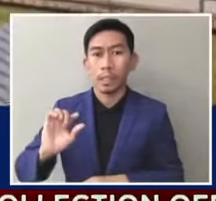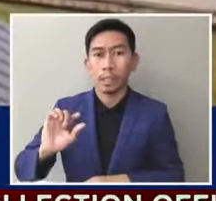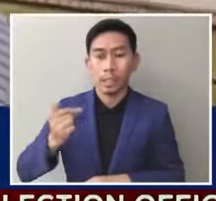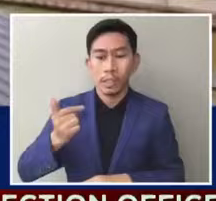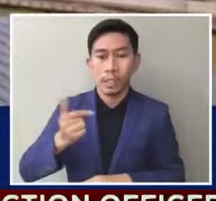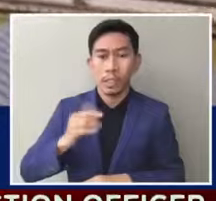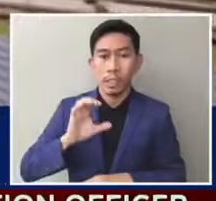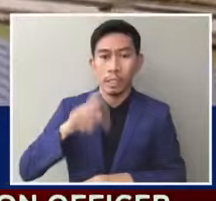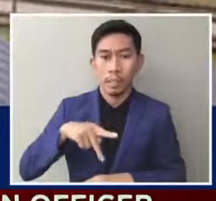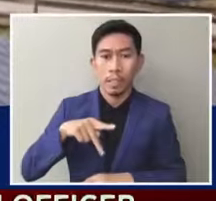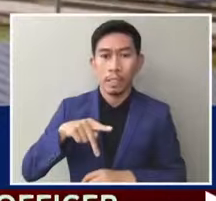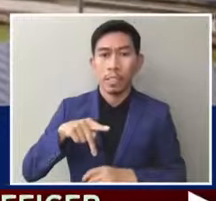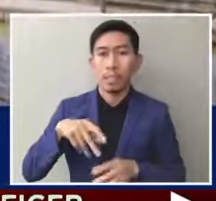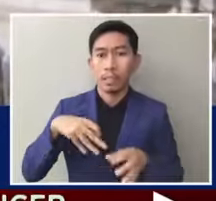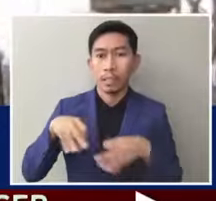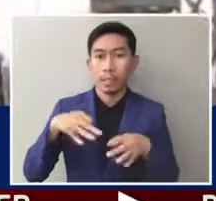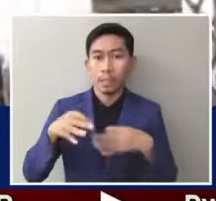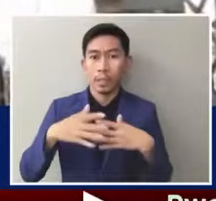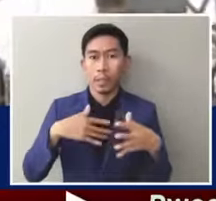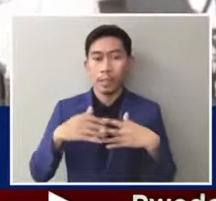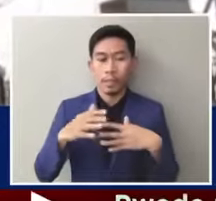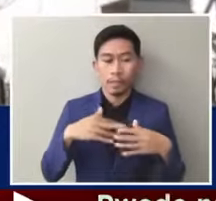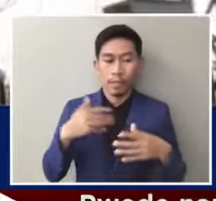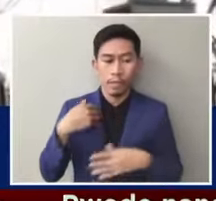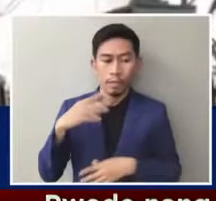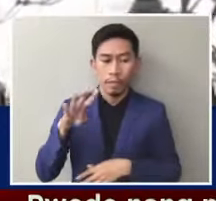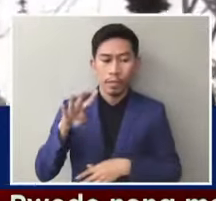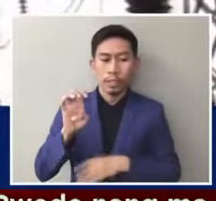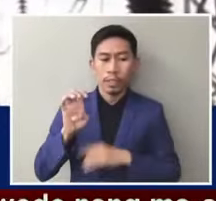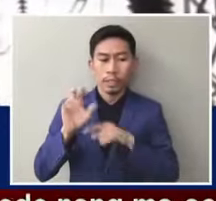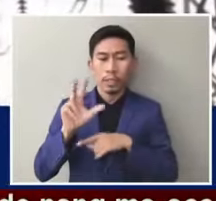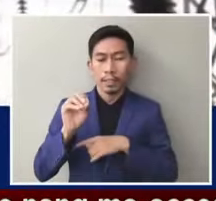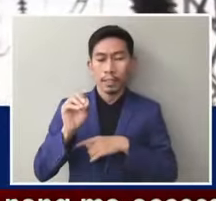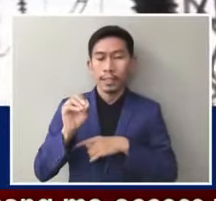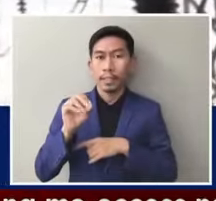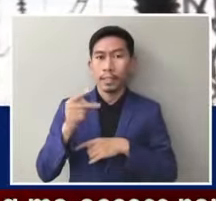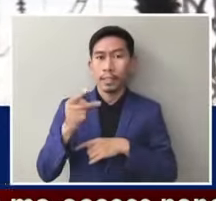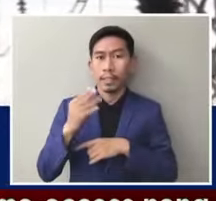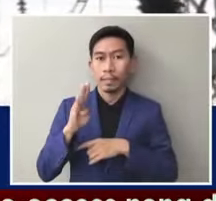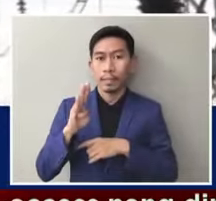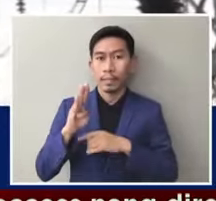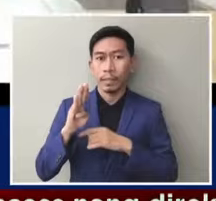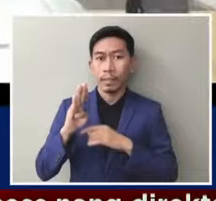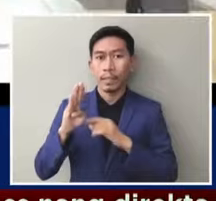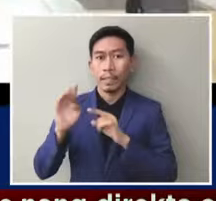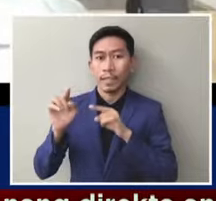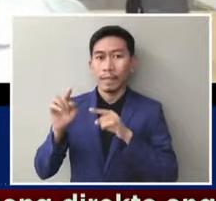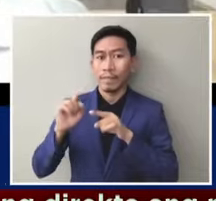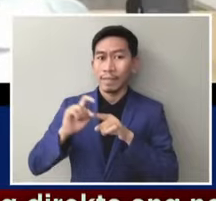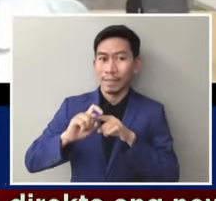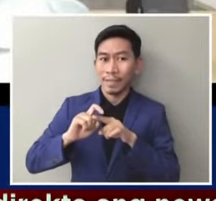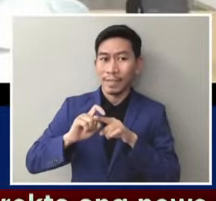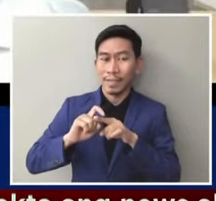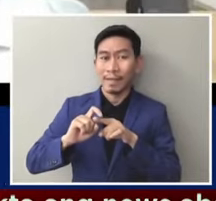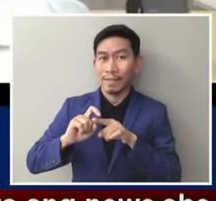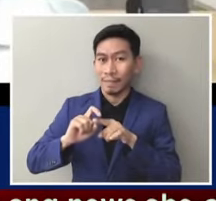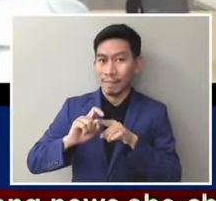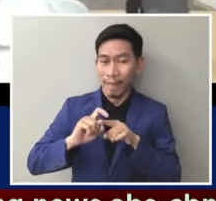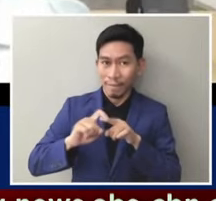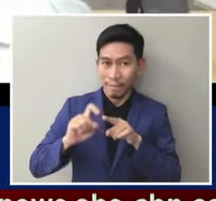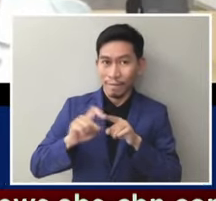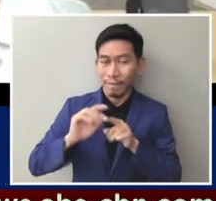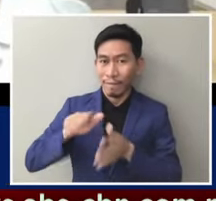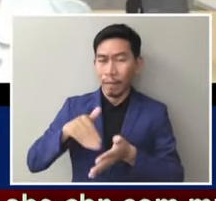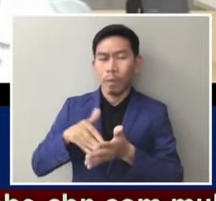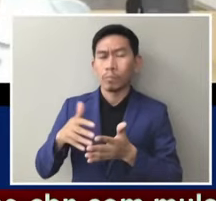mayroon ng 230 kV facility, masisiguro nang walang mangyayaring power interruption. Kailangan talaga